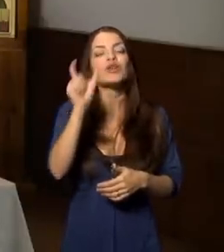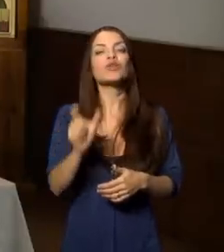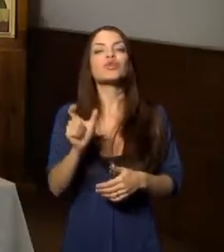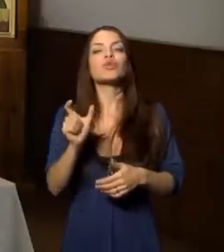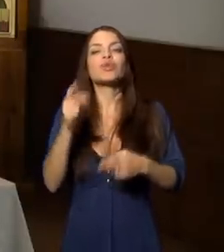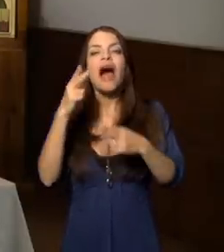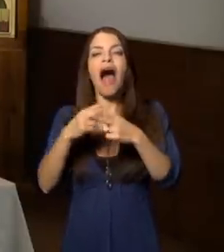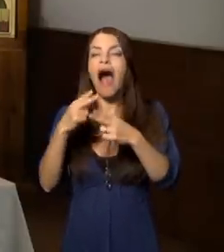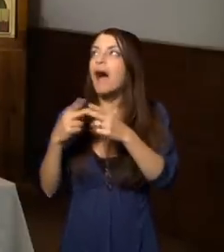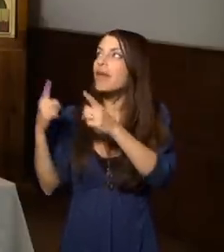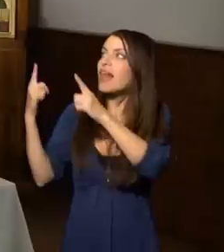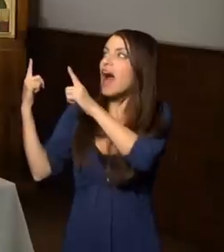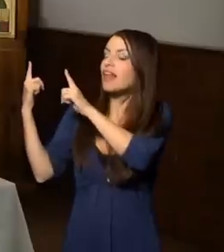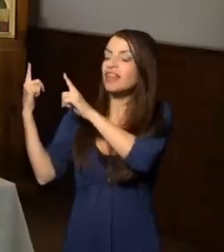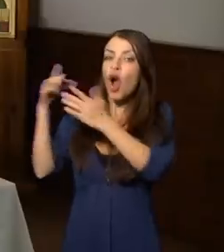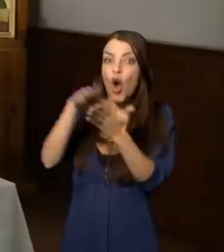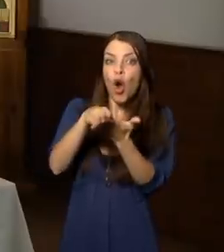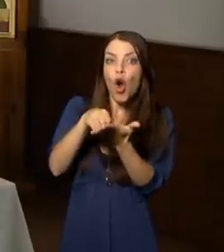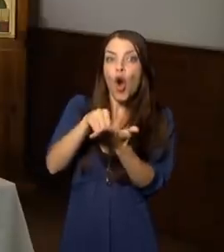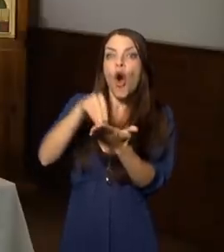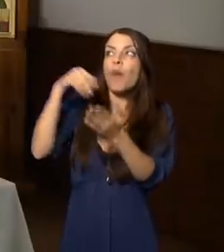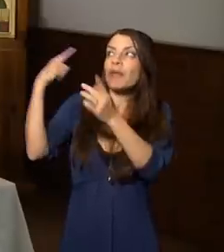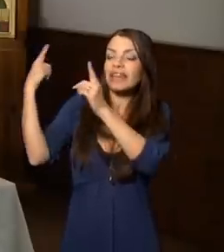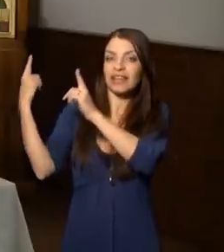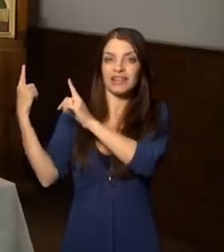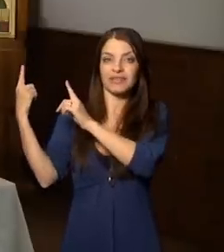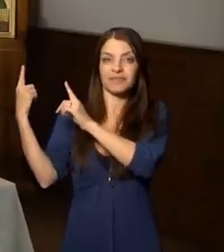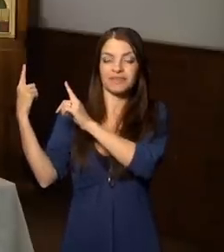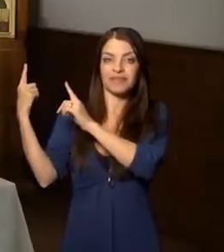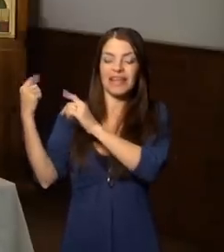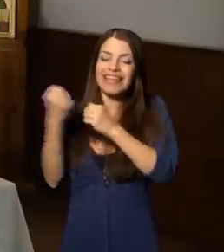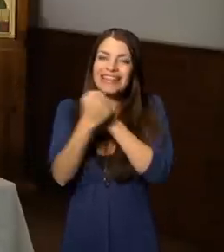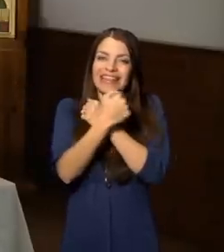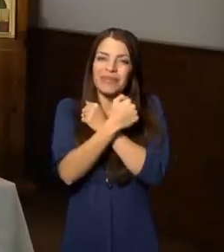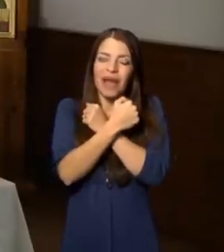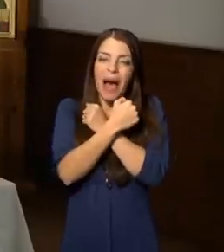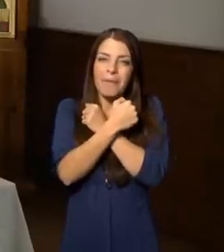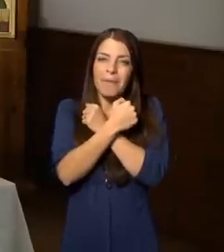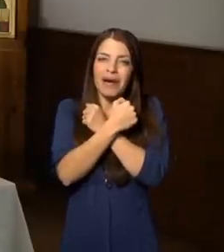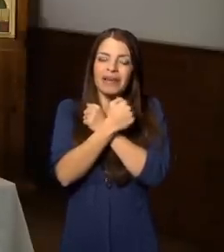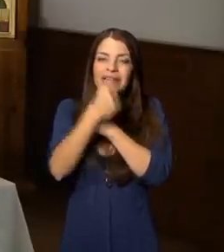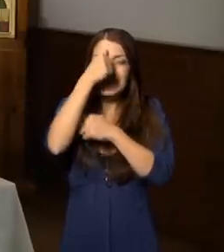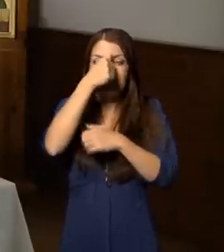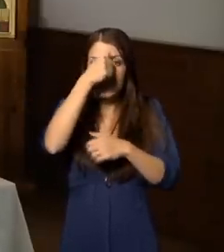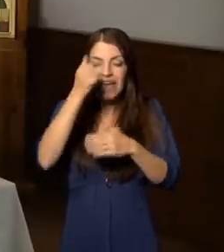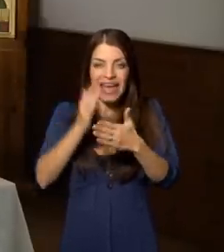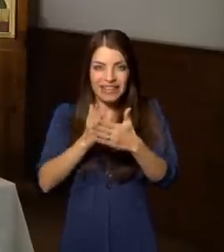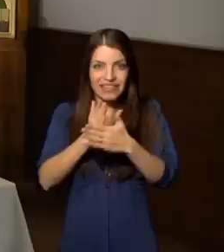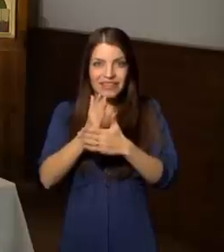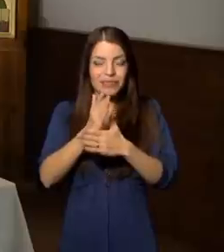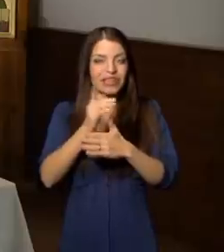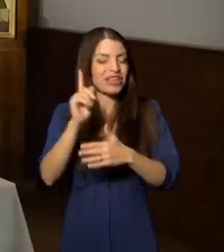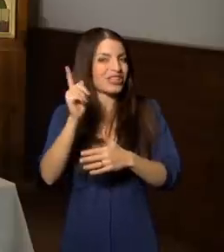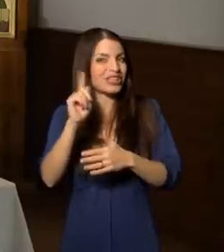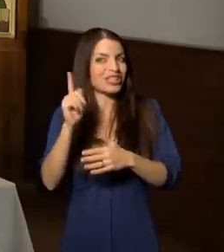Alla, xbija tiegħu. L-imħabba nisranija tibda minn att ta' fidi li kull bniedem huwa